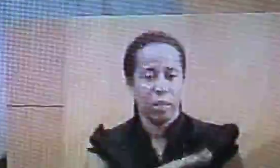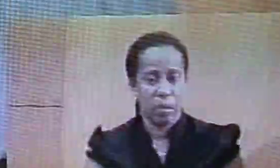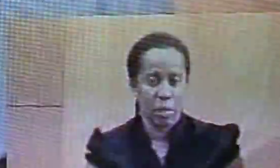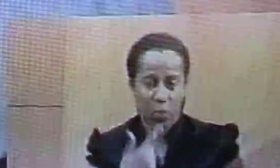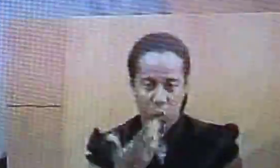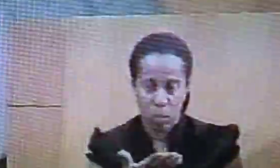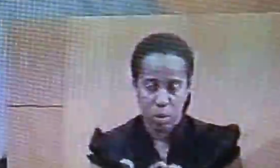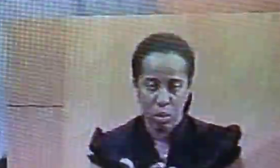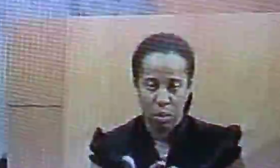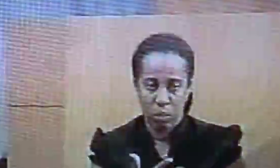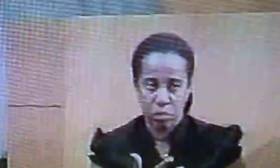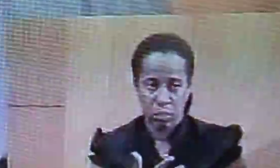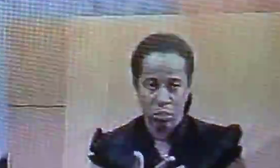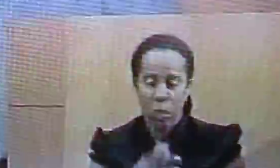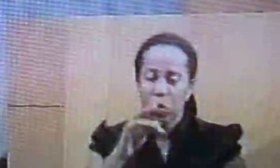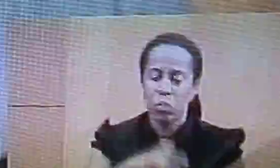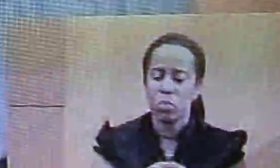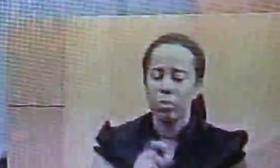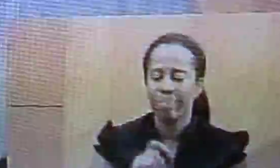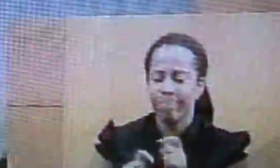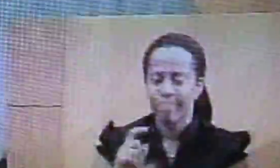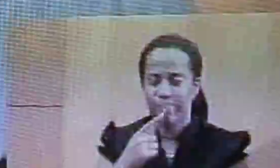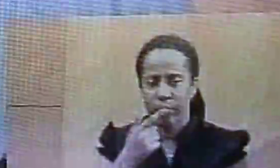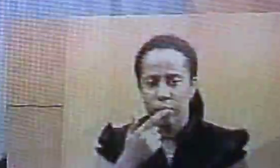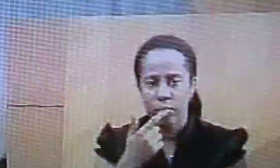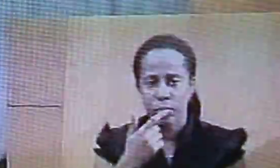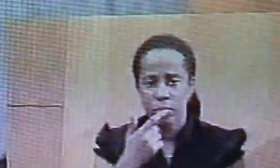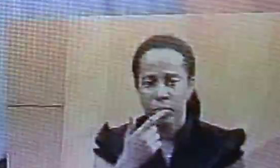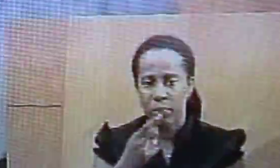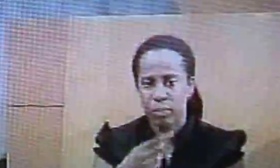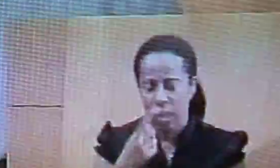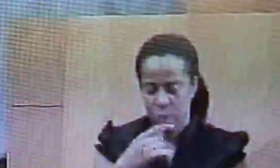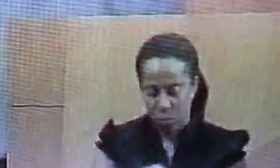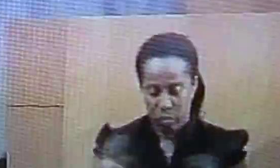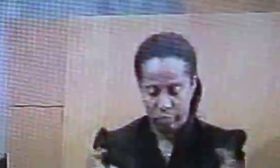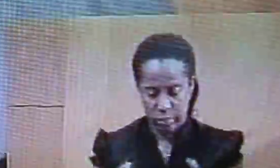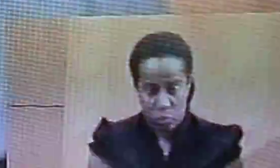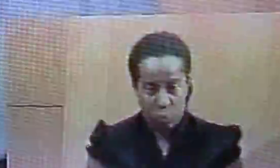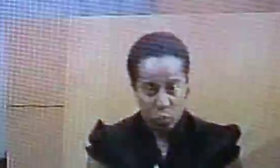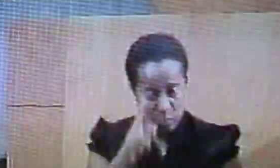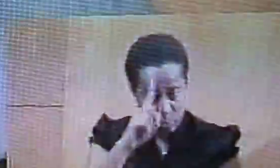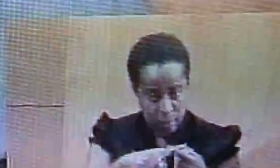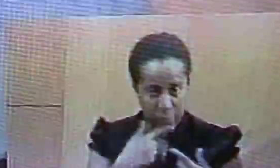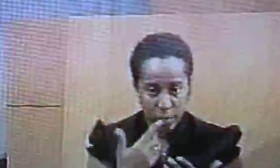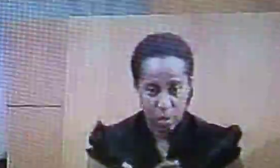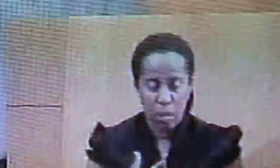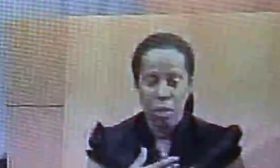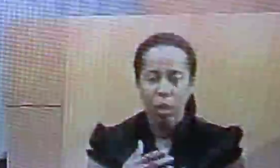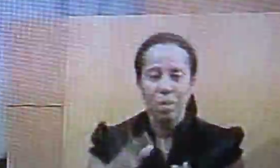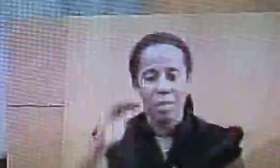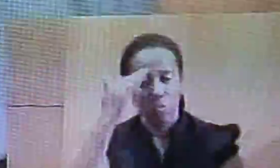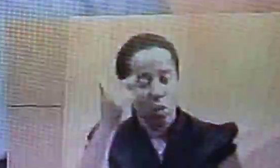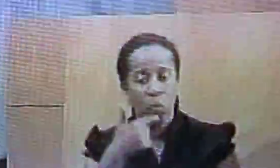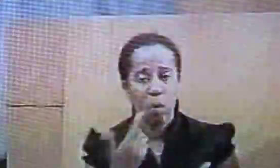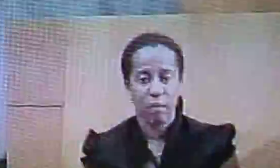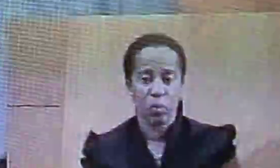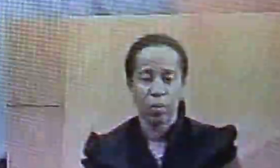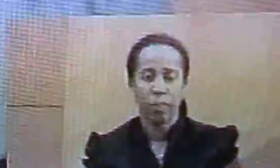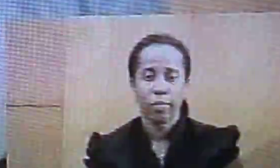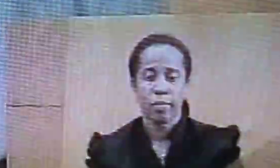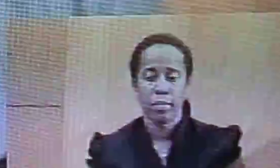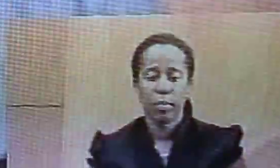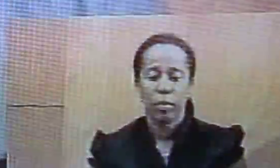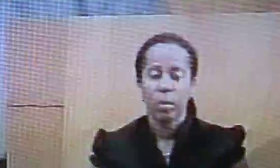en fin de parcours, on est revenu au thème pour lequel on était réunis. La question était de savoir, est-ce que